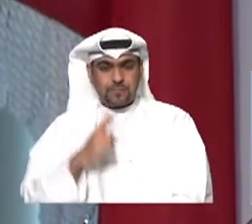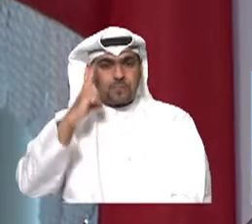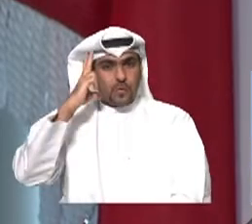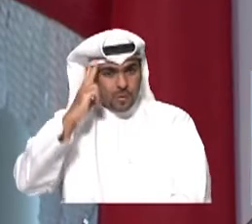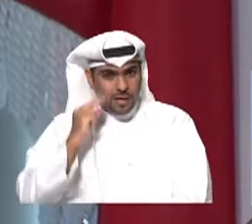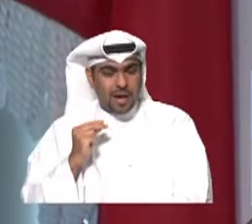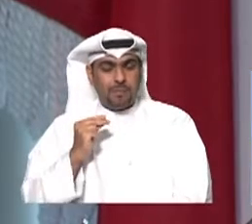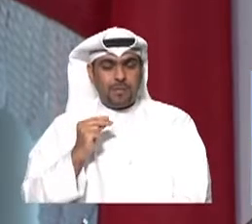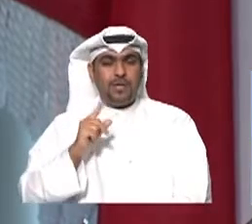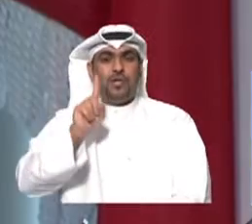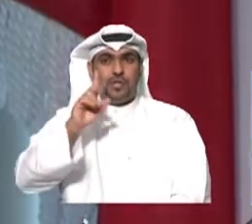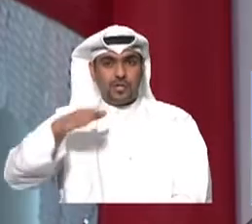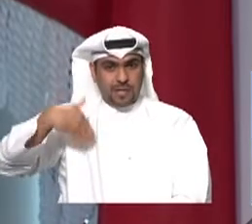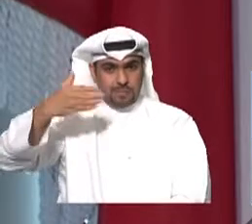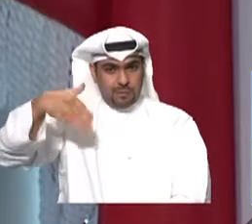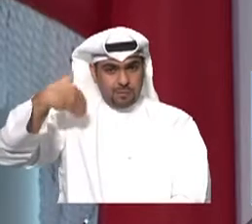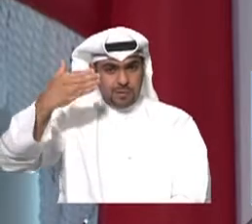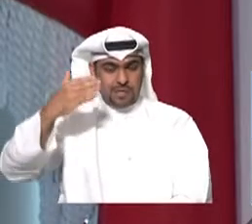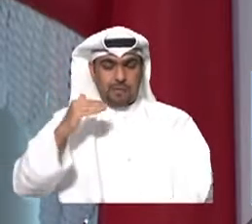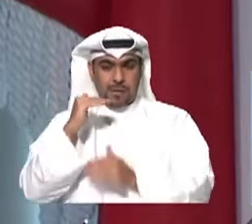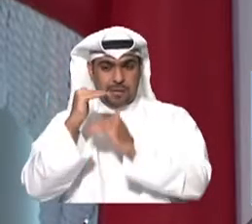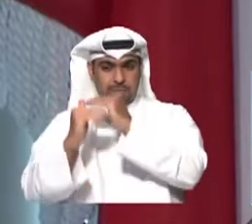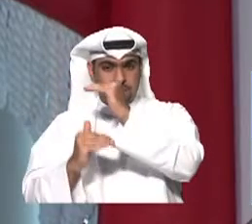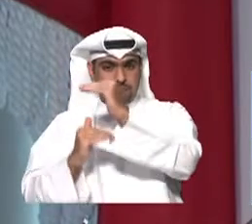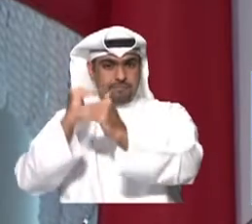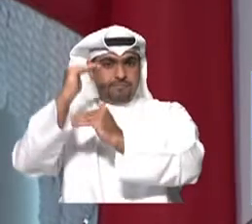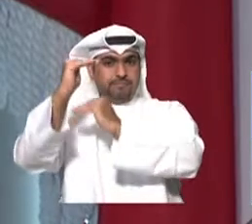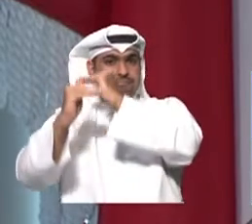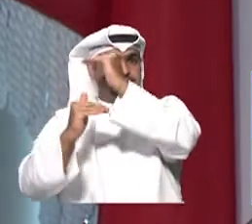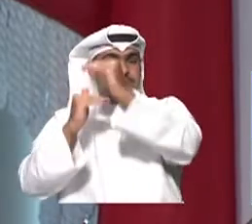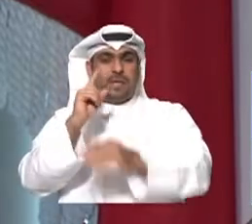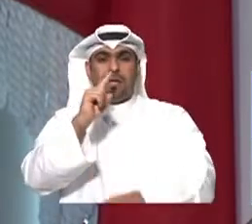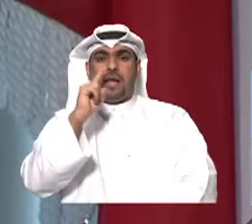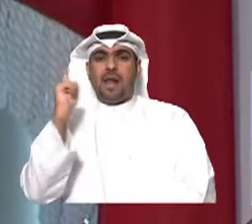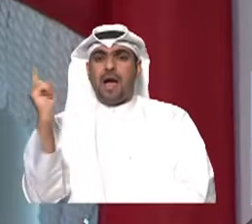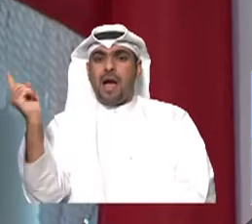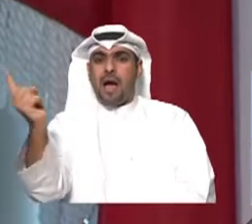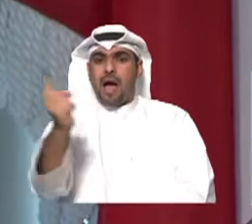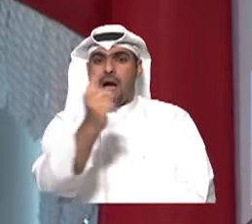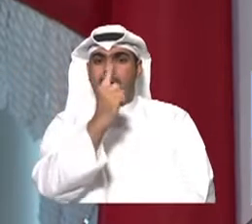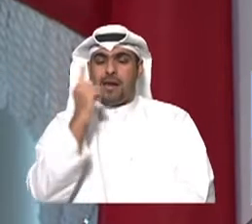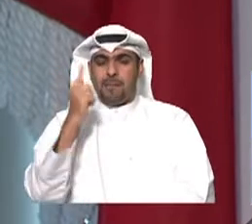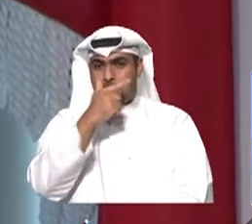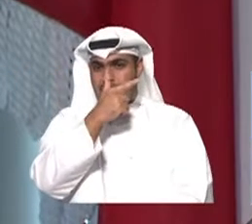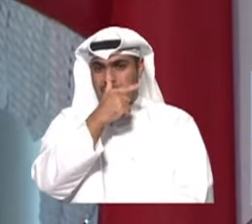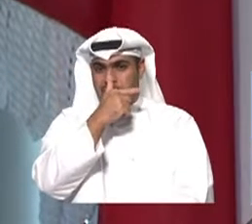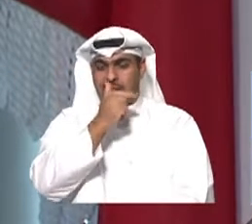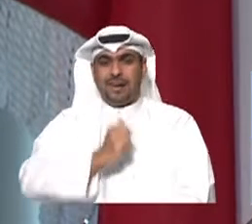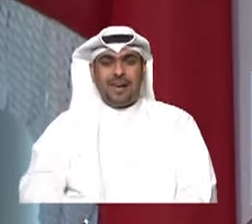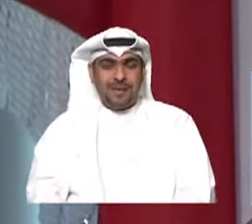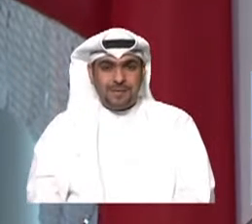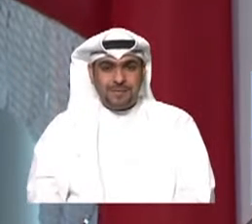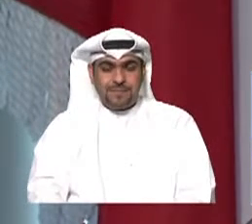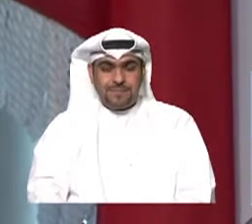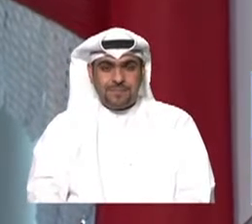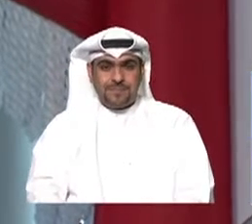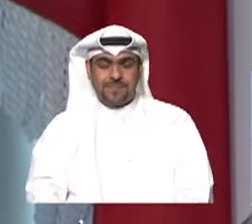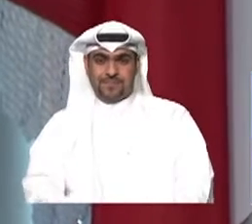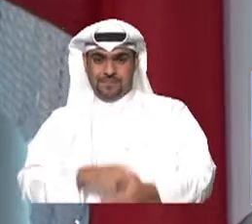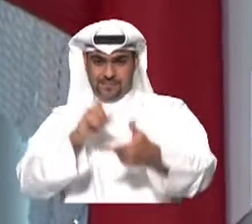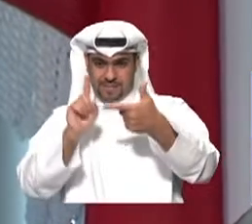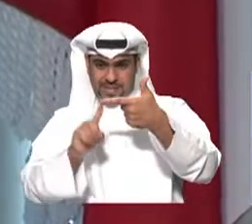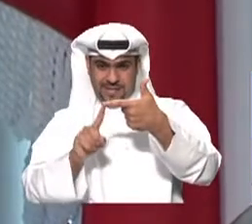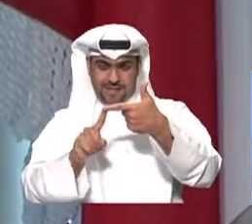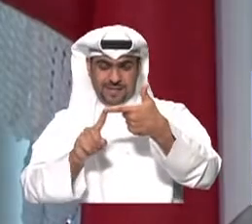تحقيق الرفعة والرقي لكافة شعوب العالم من أجل عالم أفضل. كما يطيب لي أن أتقدم